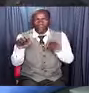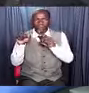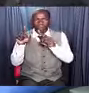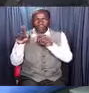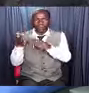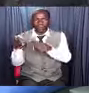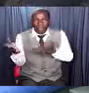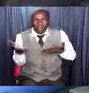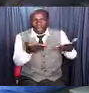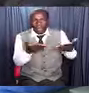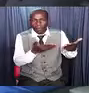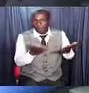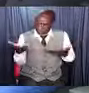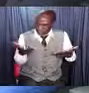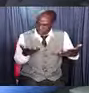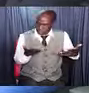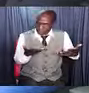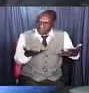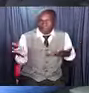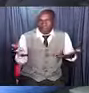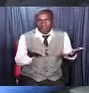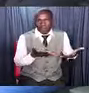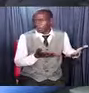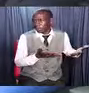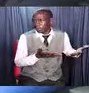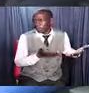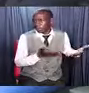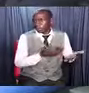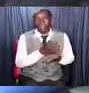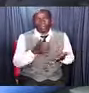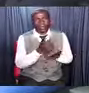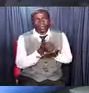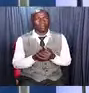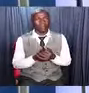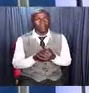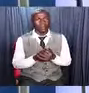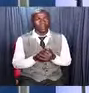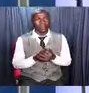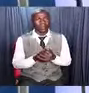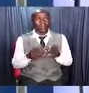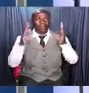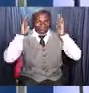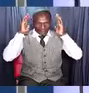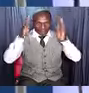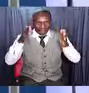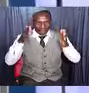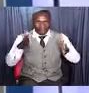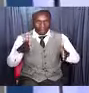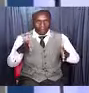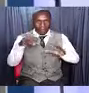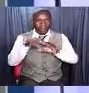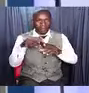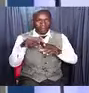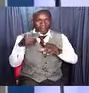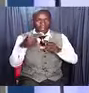God will enable. Karibu sana. Welcome so much. Karibu sana. Welcome. Amen. Amen. Na wasalimu katika jina